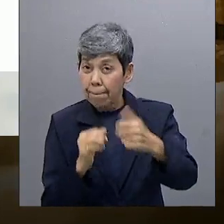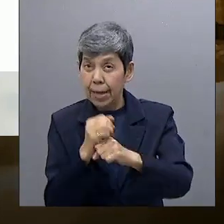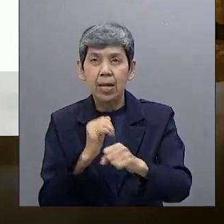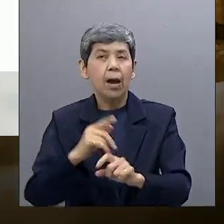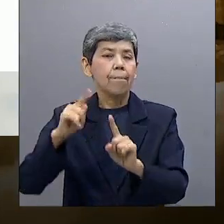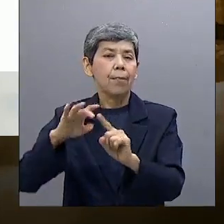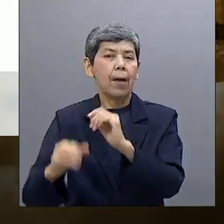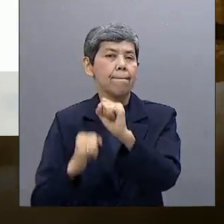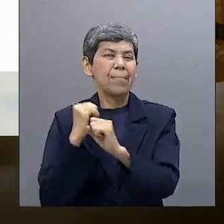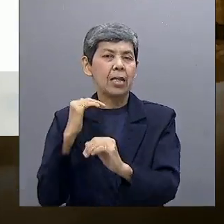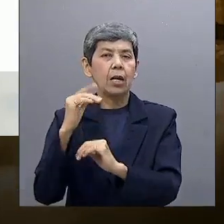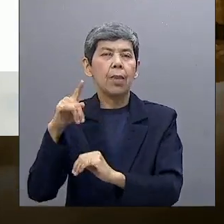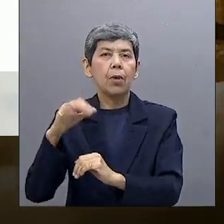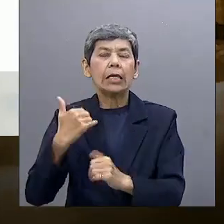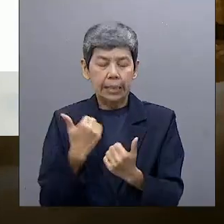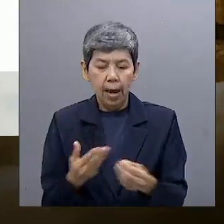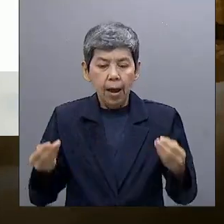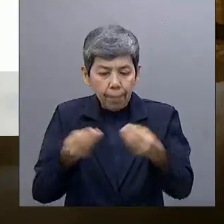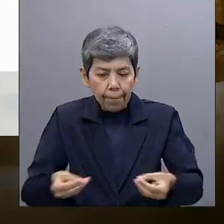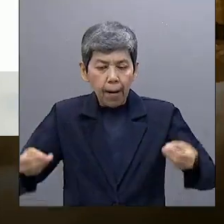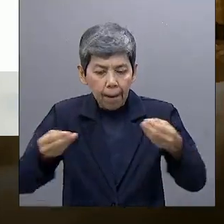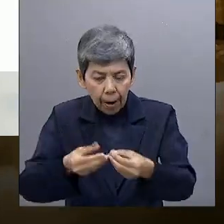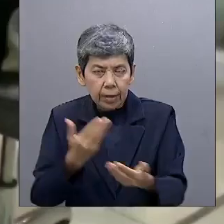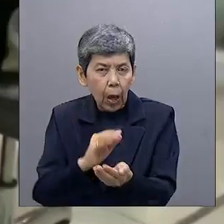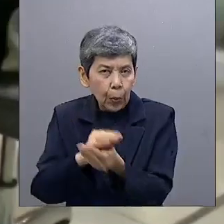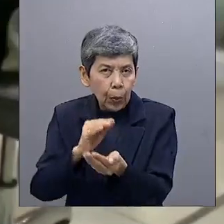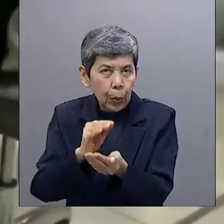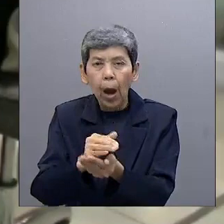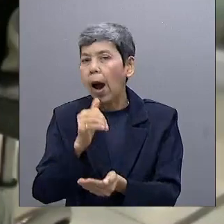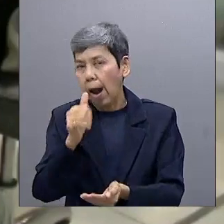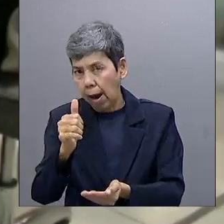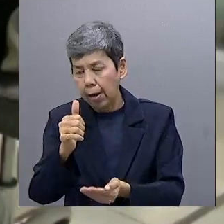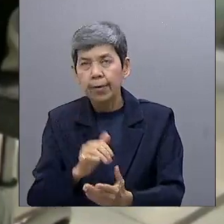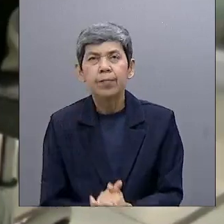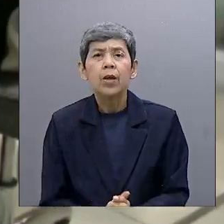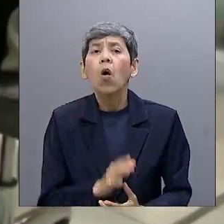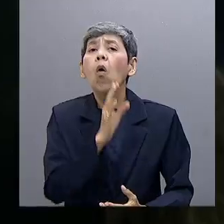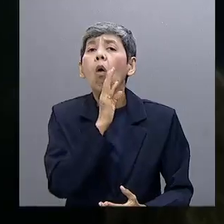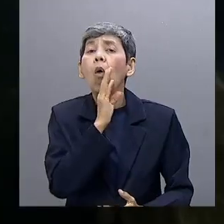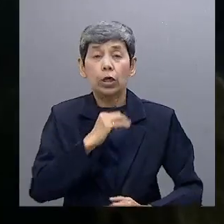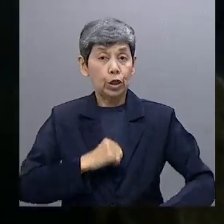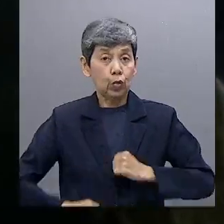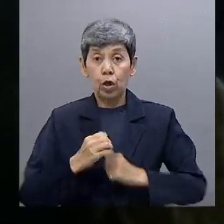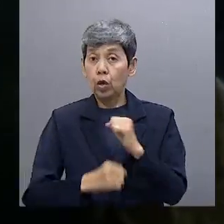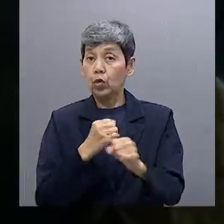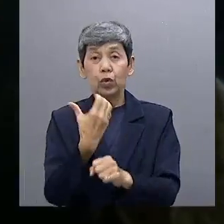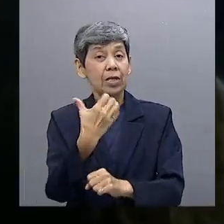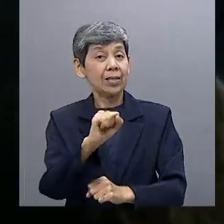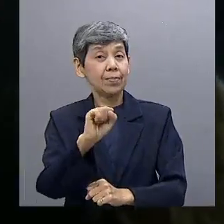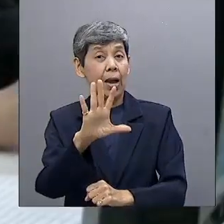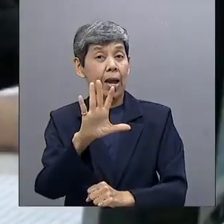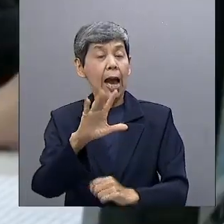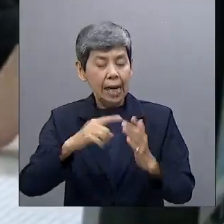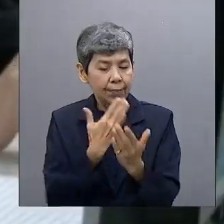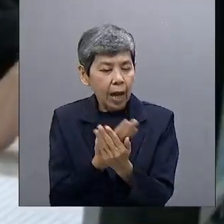1800บาททำให้ยิ่งออมเร็วจะยิ่งสะสมได้มากขึ้นค่ะถ้าเป็นเยาวชนอายุ 15ปีเริ่ม